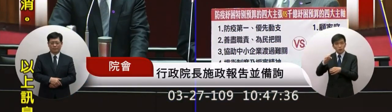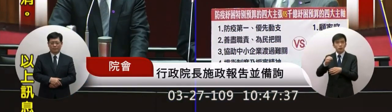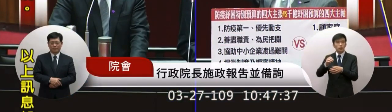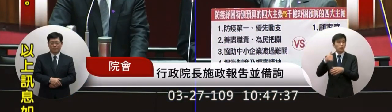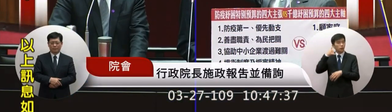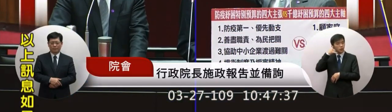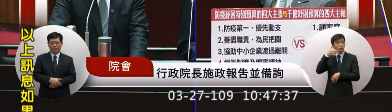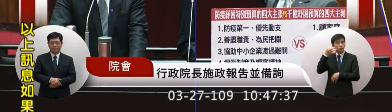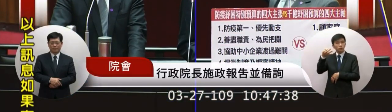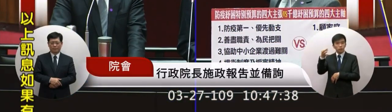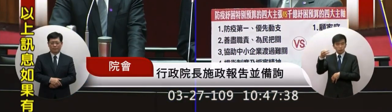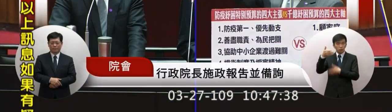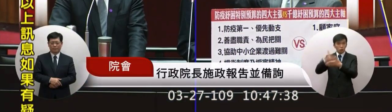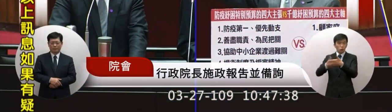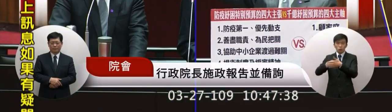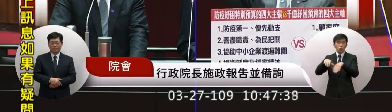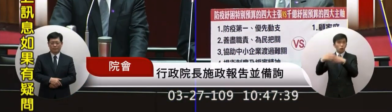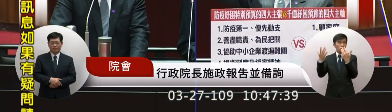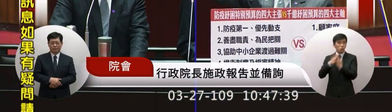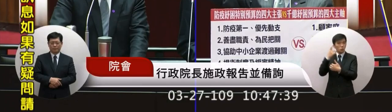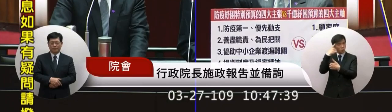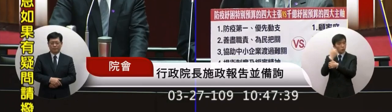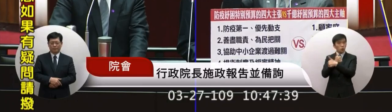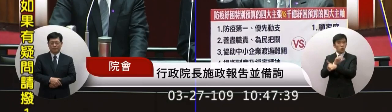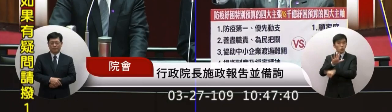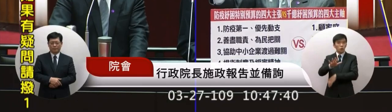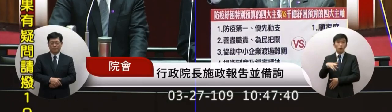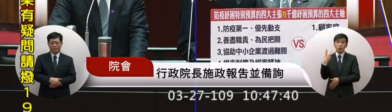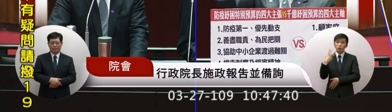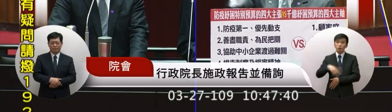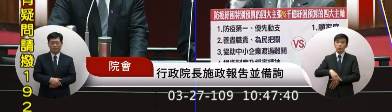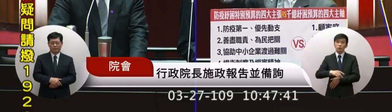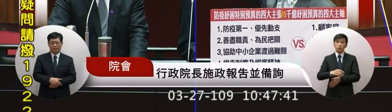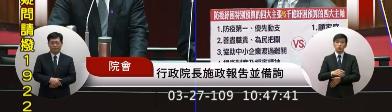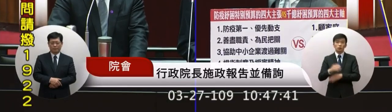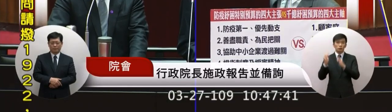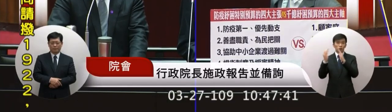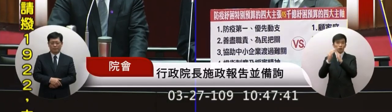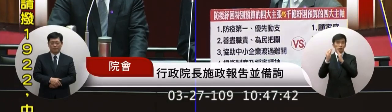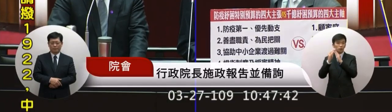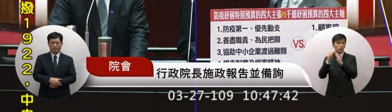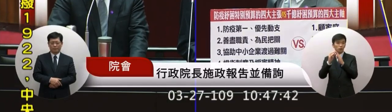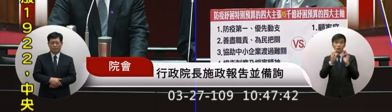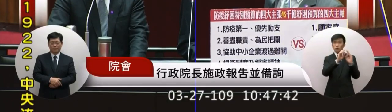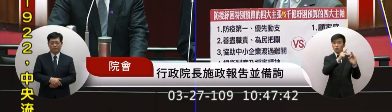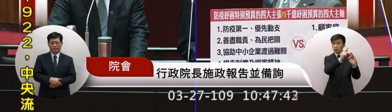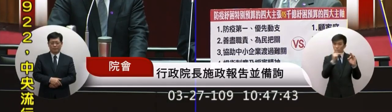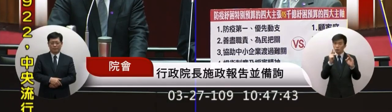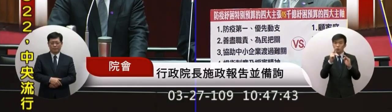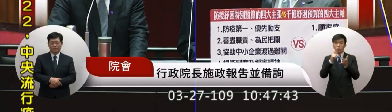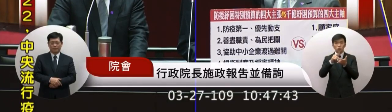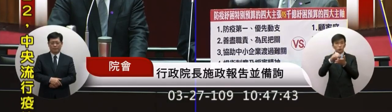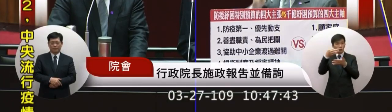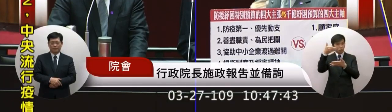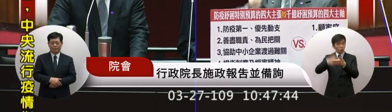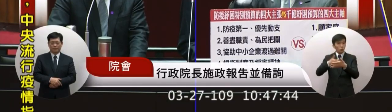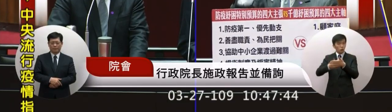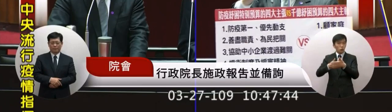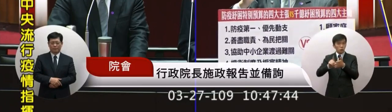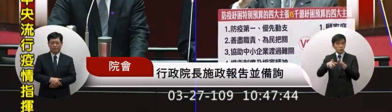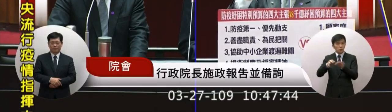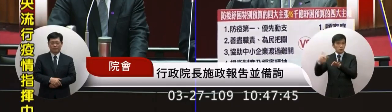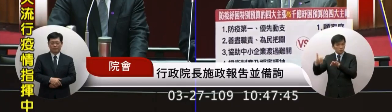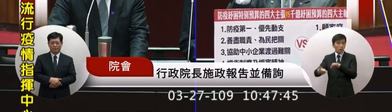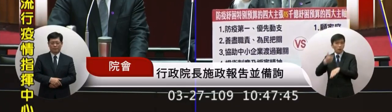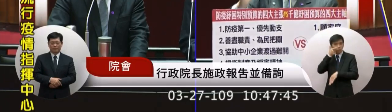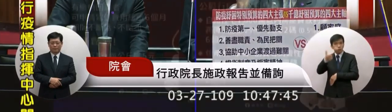拢有咱考虑在内，包括房贷会当延6个月，等等啦吼，让这个